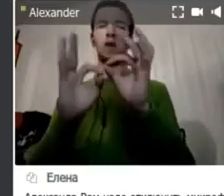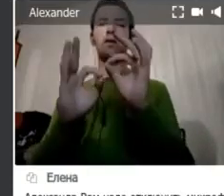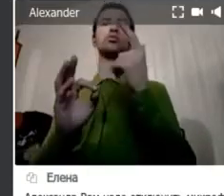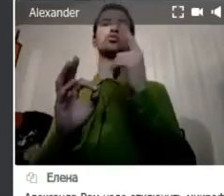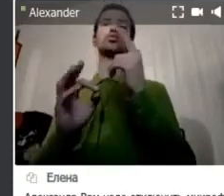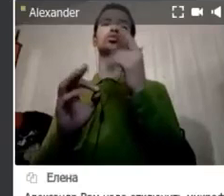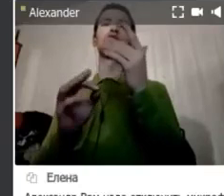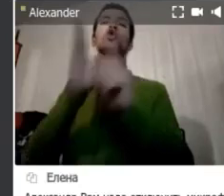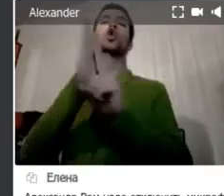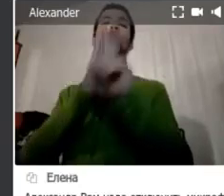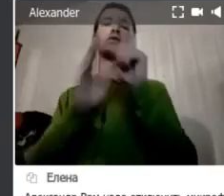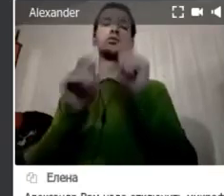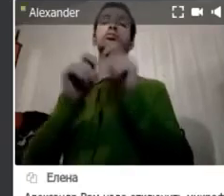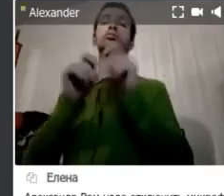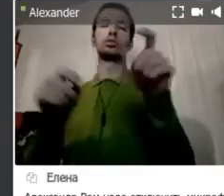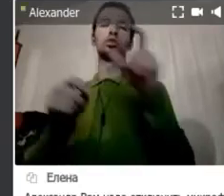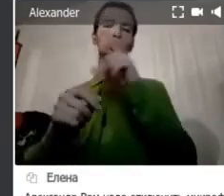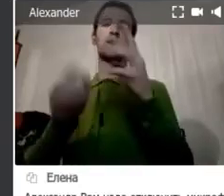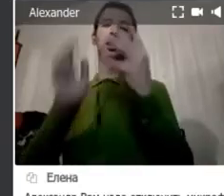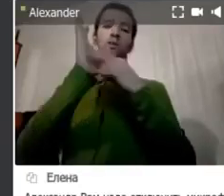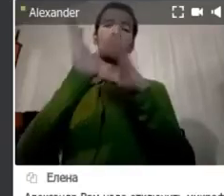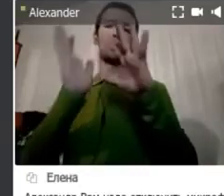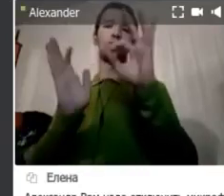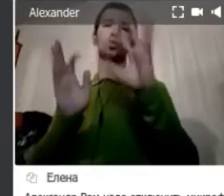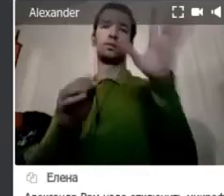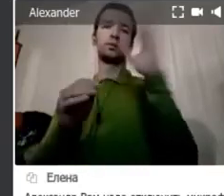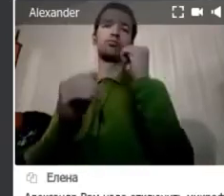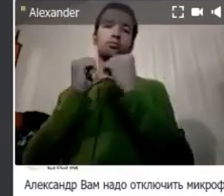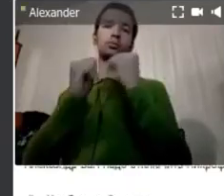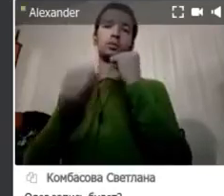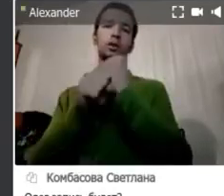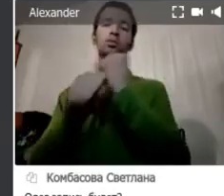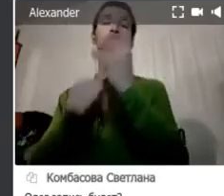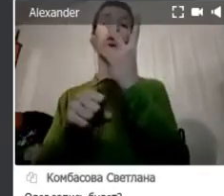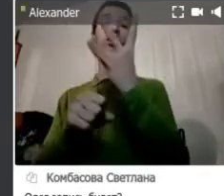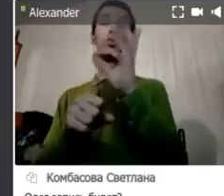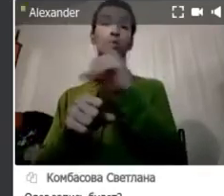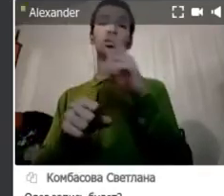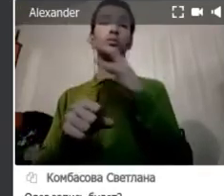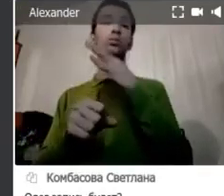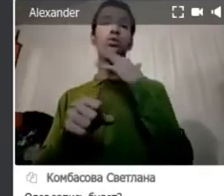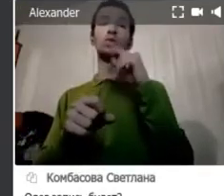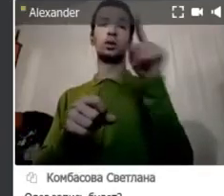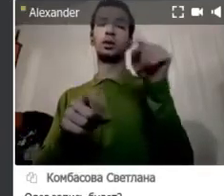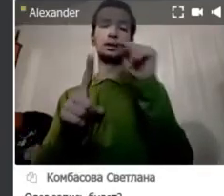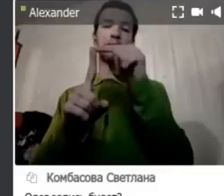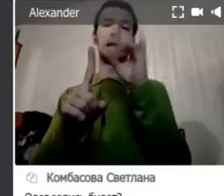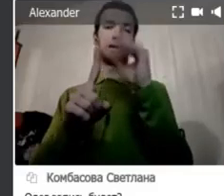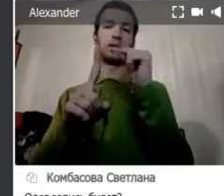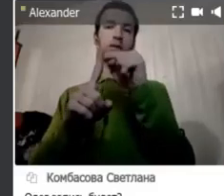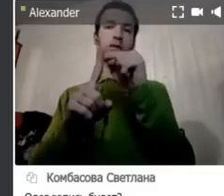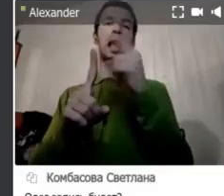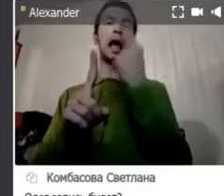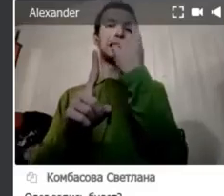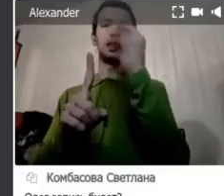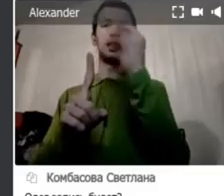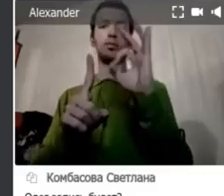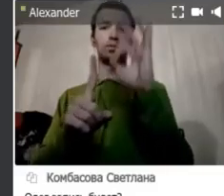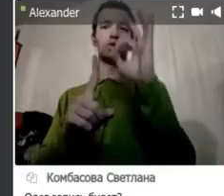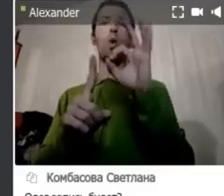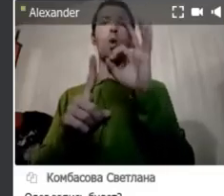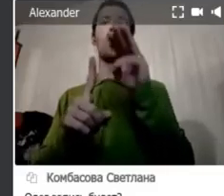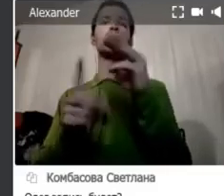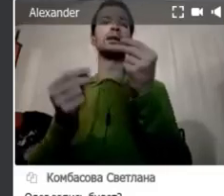денег мира в этом секторе. То есть вдумайтесь, да, почти 100% людей там, но там всего